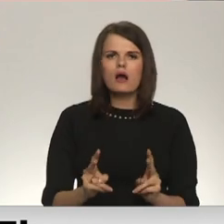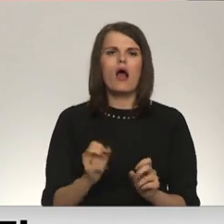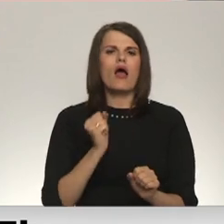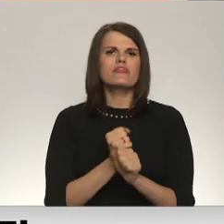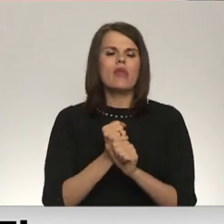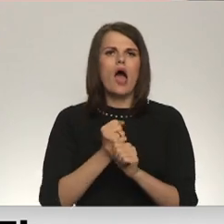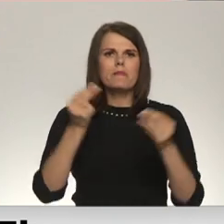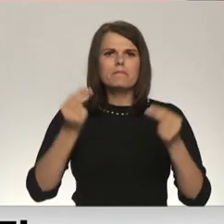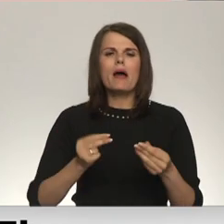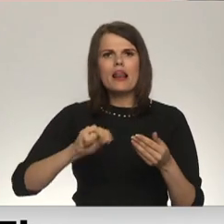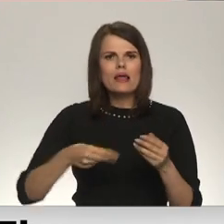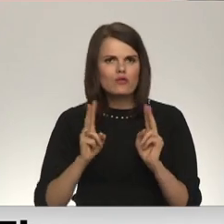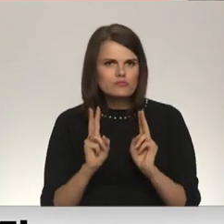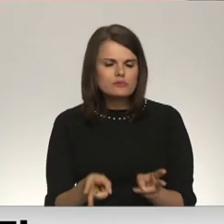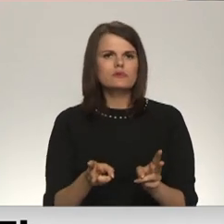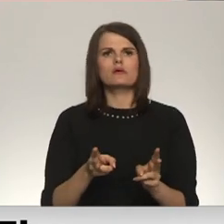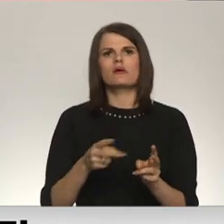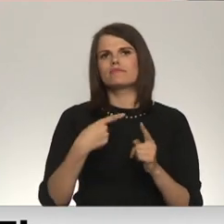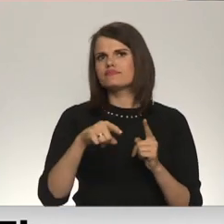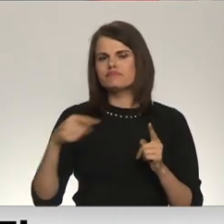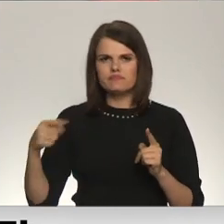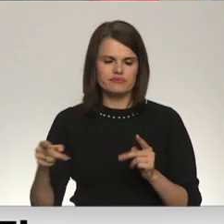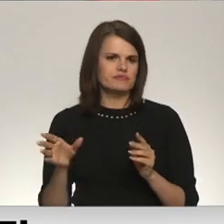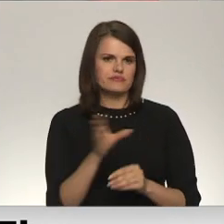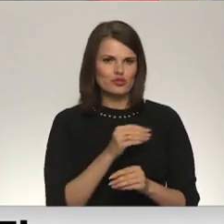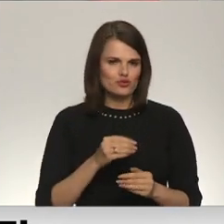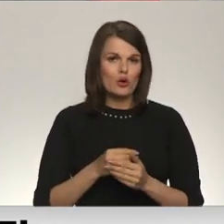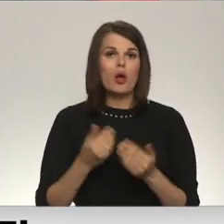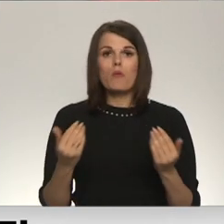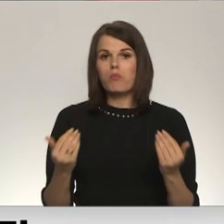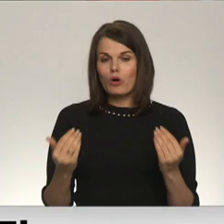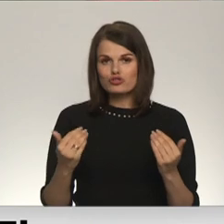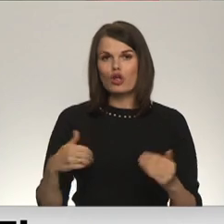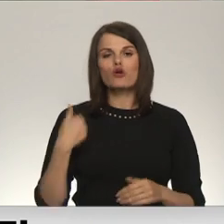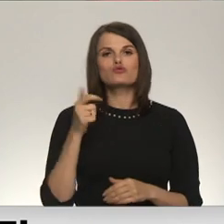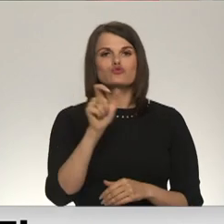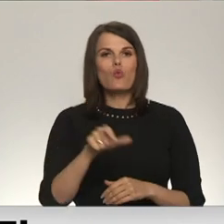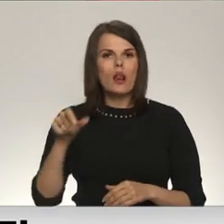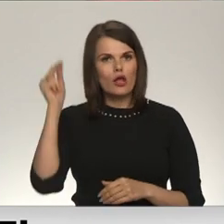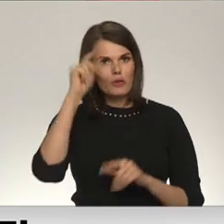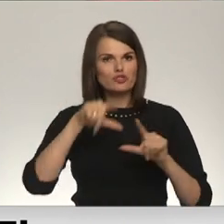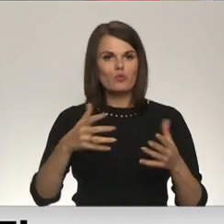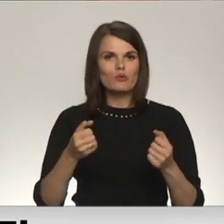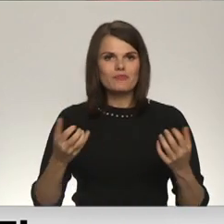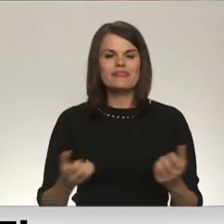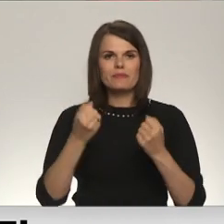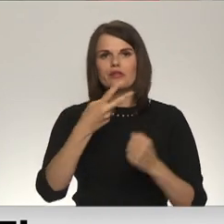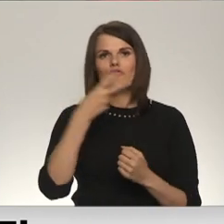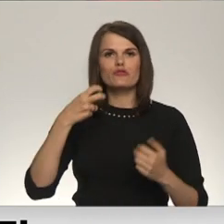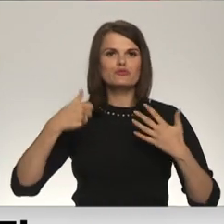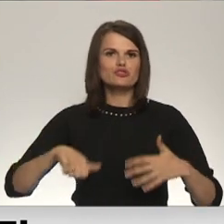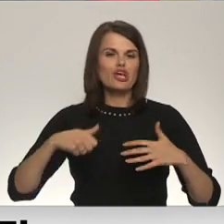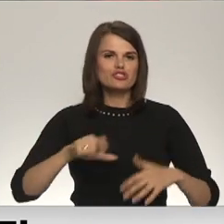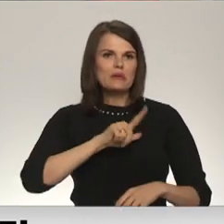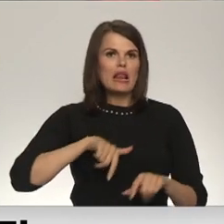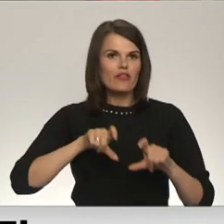CV attiecību sakārtošanai. Pašlaik skolēnu mācību uzņēmumus dibina 260 Latvijas skolās,